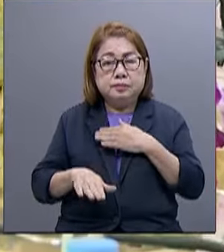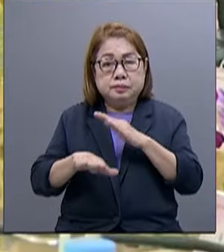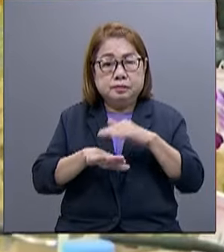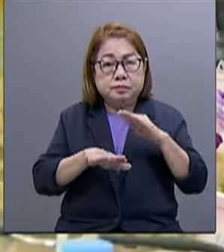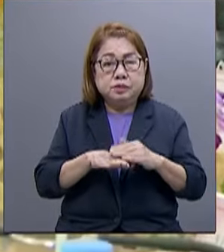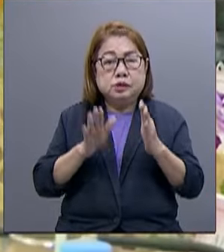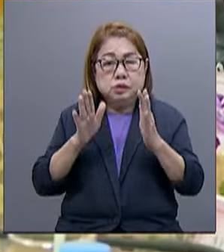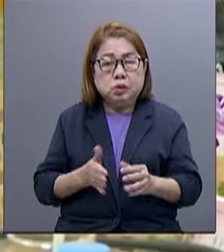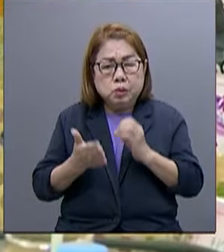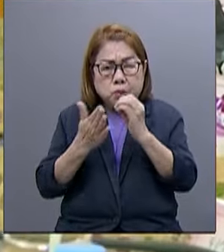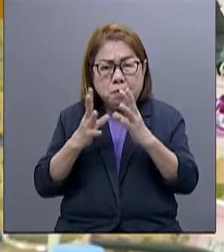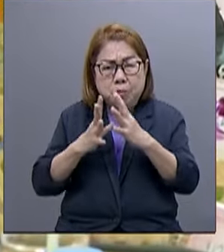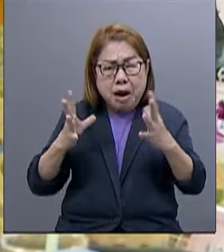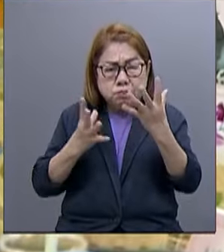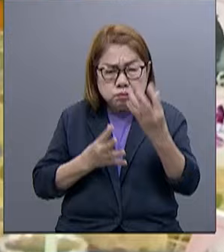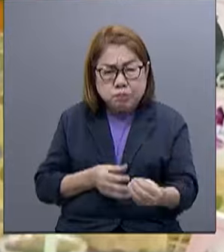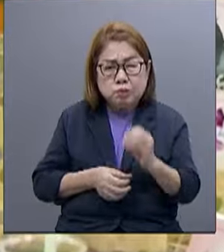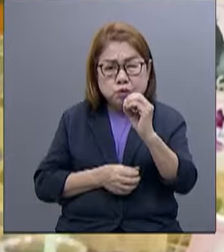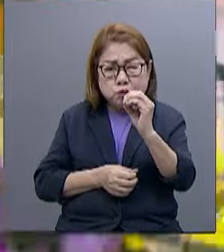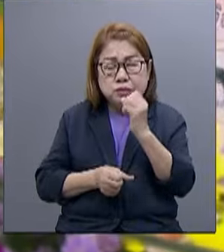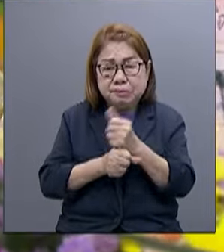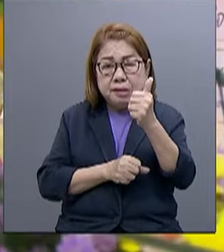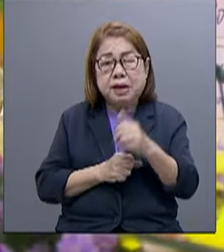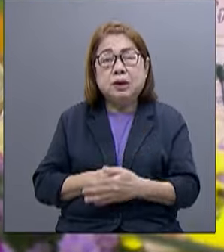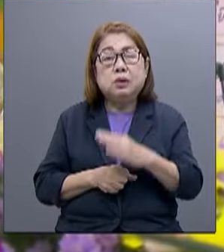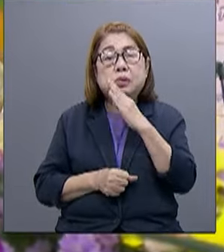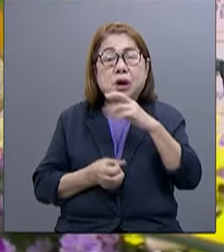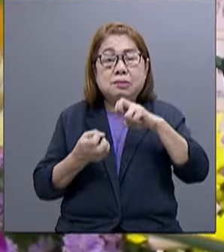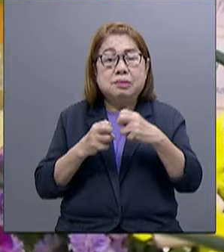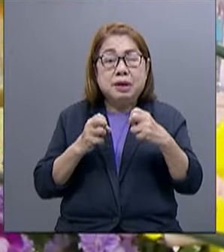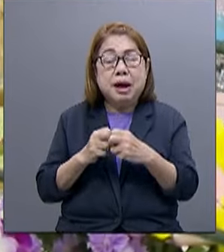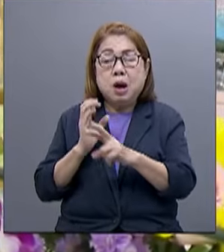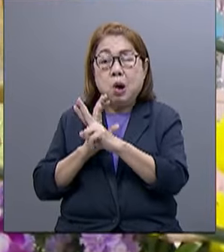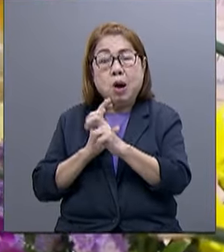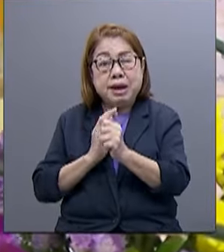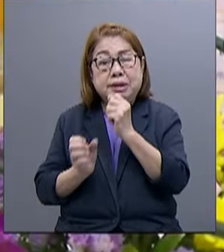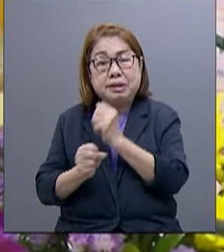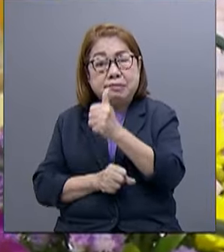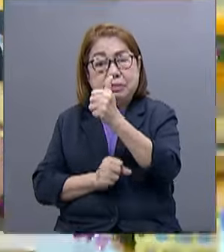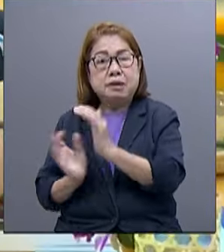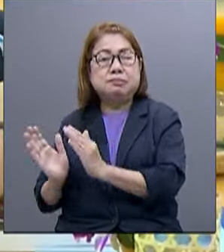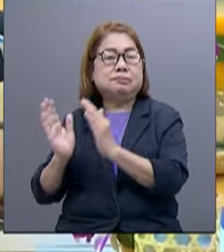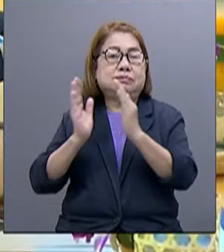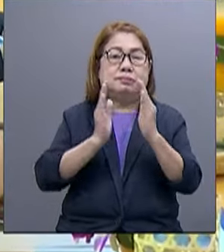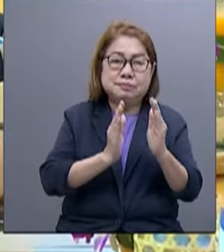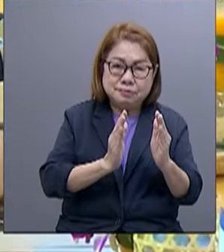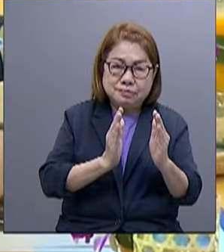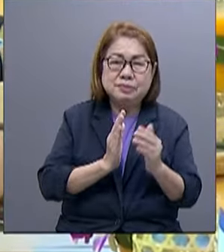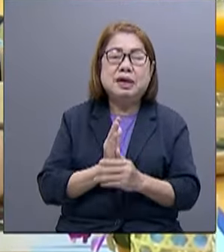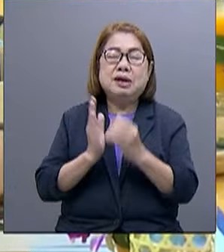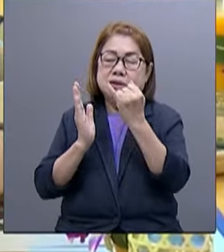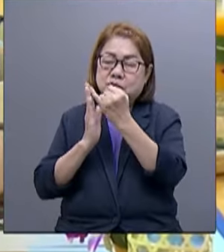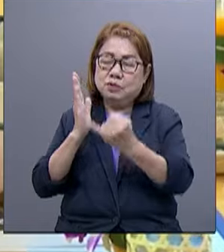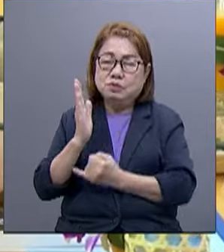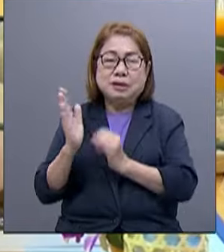าเป็นศูนย์ซึ่งหากโมเดลการแก้ไขปัญหายาเสพติดในพื้นที่จังหวัดร้อยเอ็ดทำสำเร็จก็น่าจะนำไปใช้กับจังหวัดอื่นๆได้